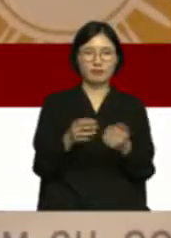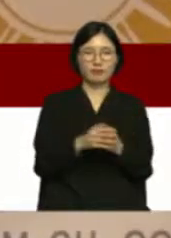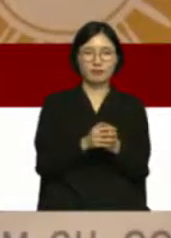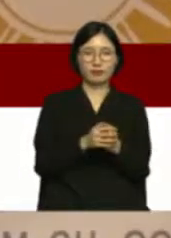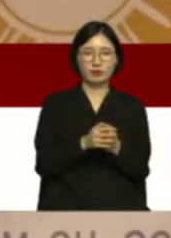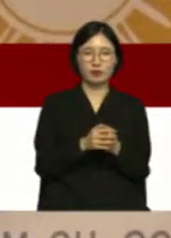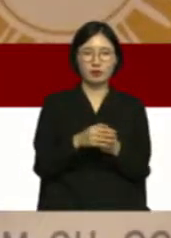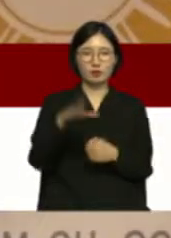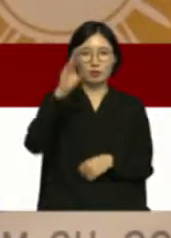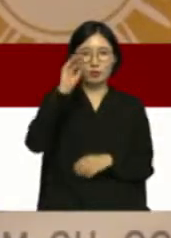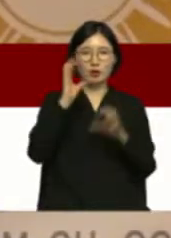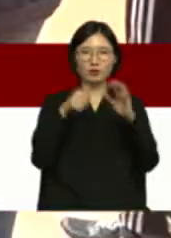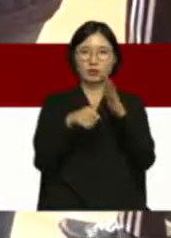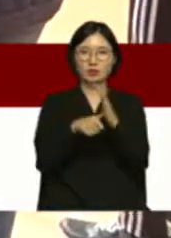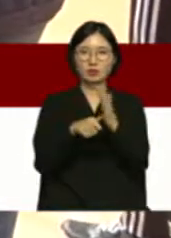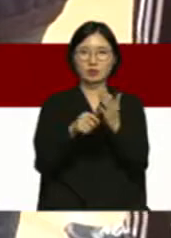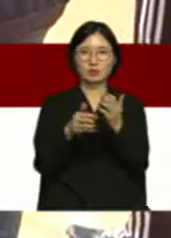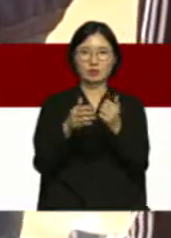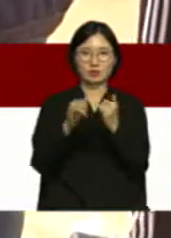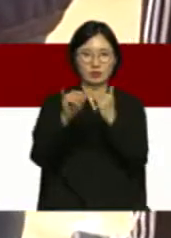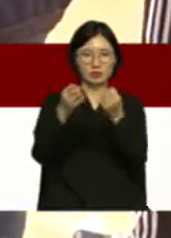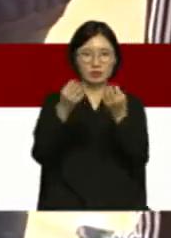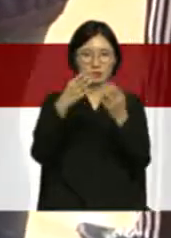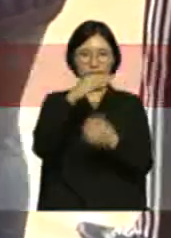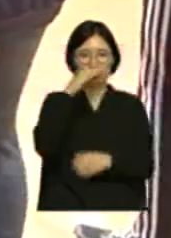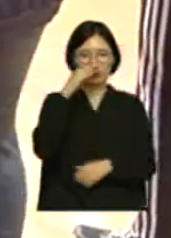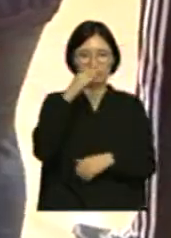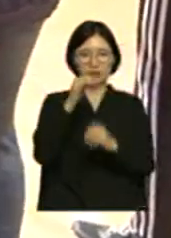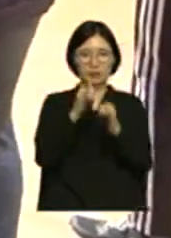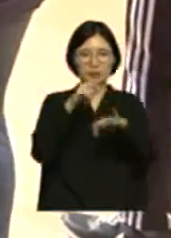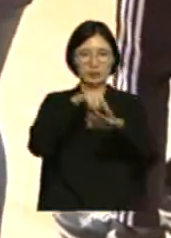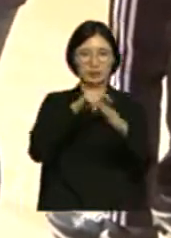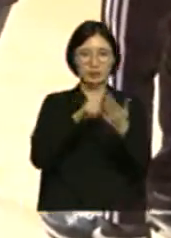처음 연 모범 어린이상 시상식은 바른